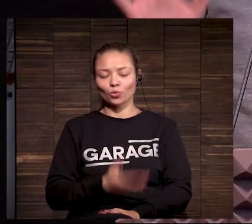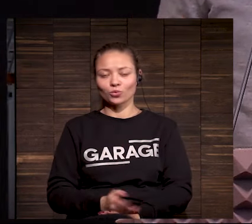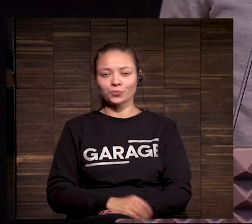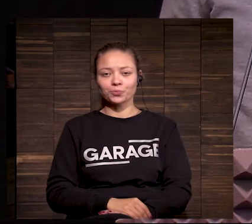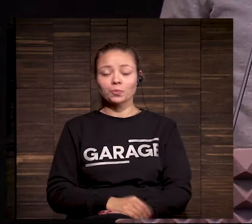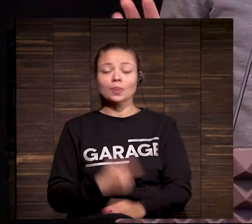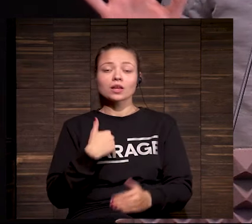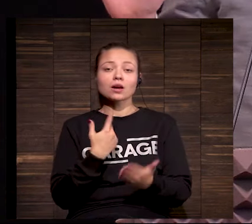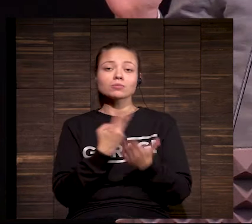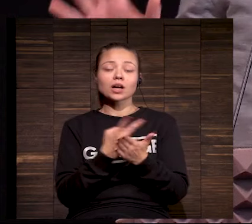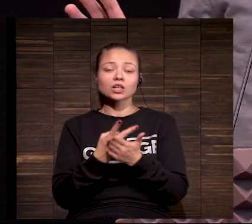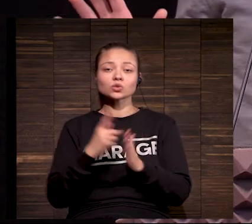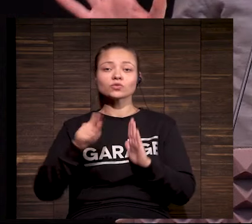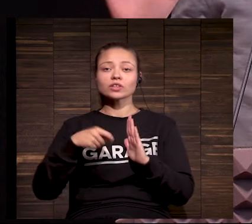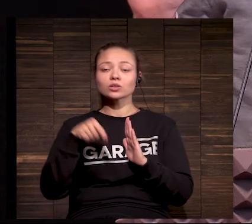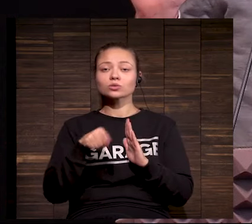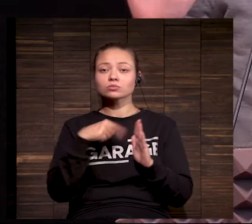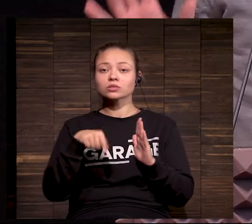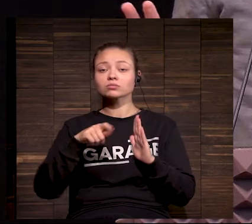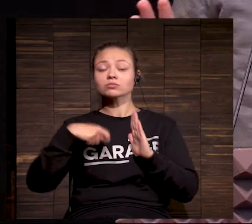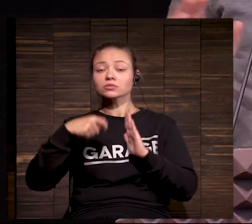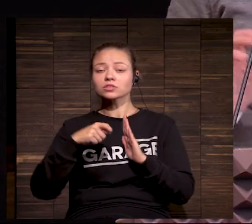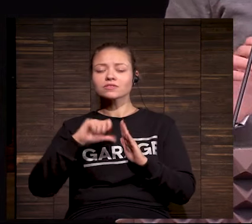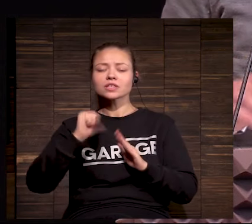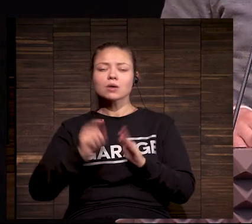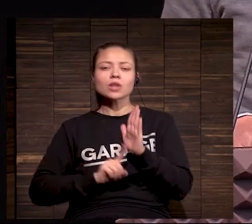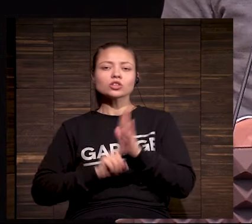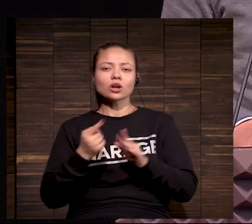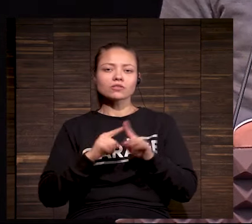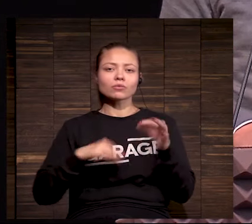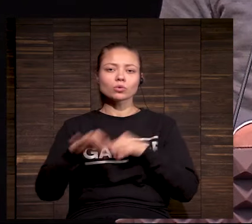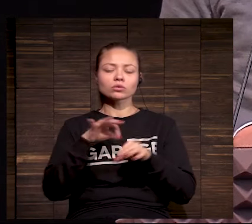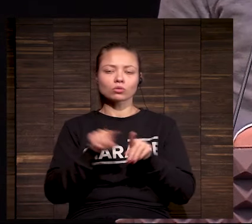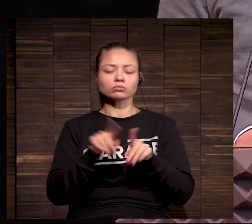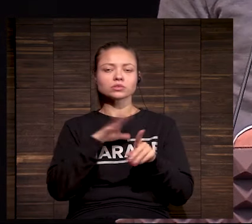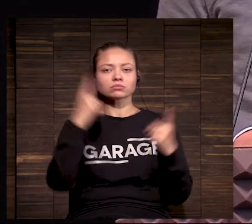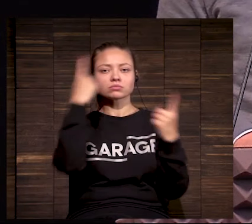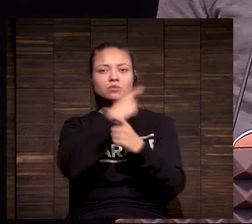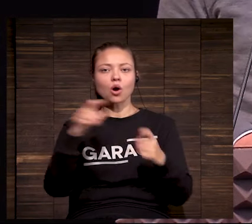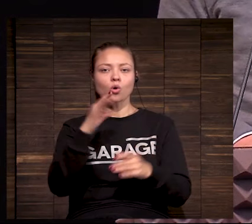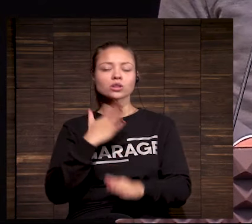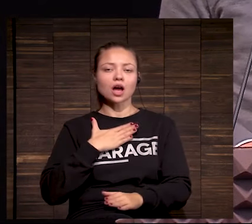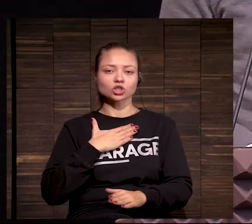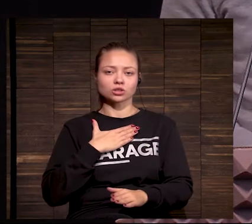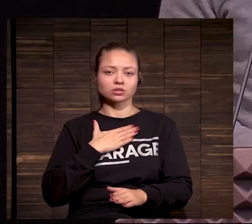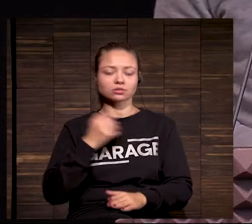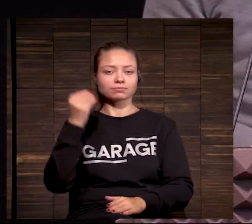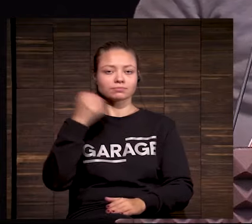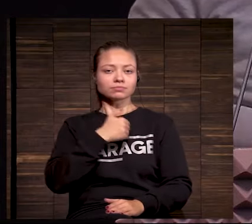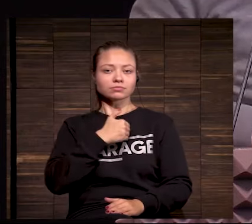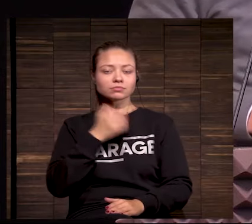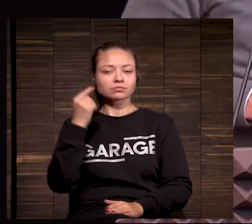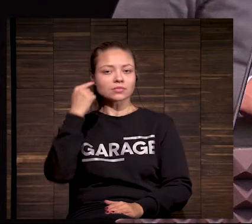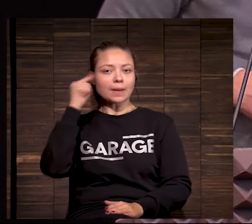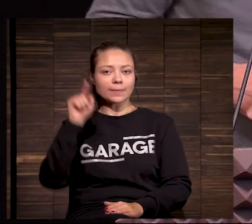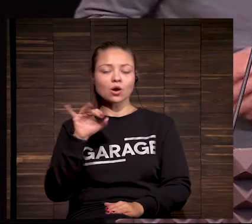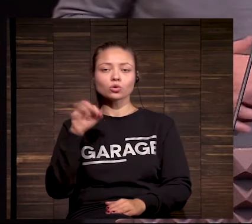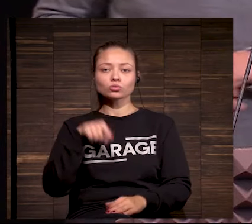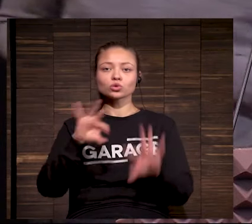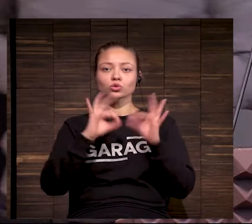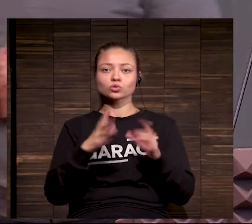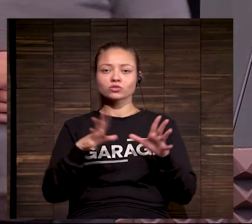частности вам покажу видео которое мы сняли в самом начале до проекта это было такое заявление о наших намерениях про то что искусство